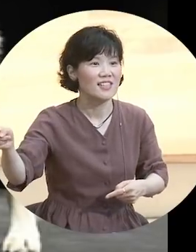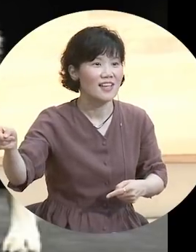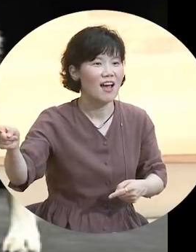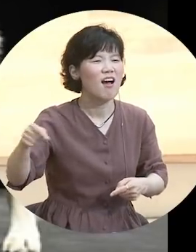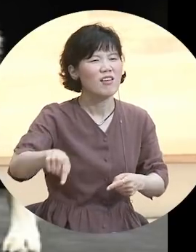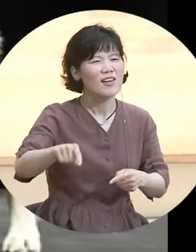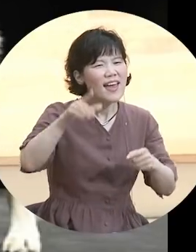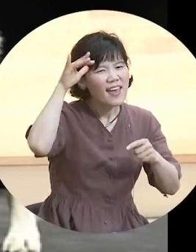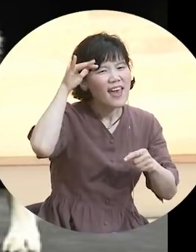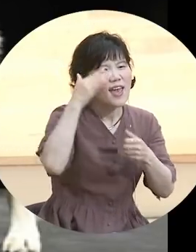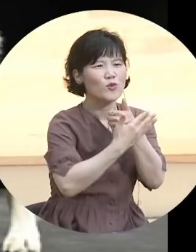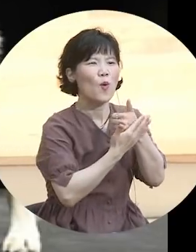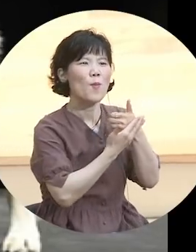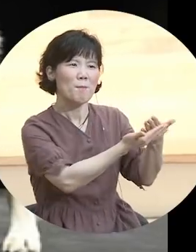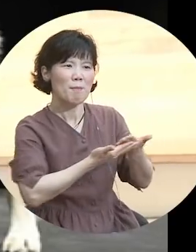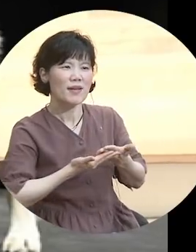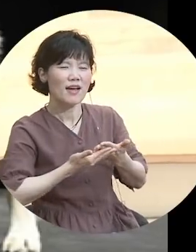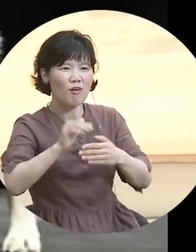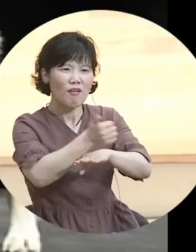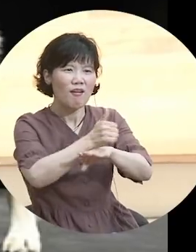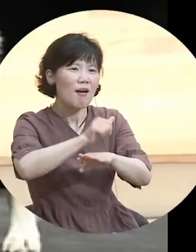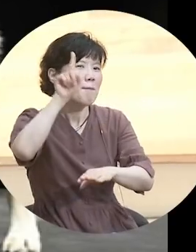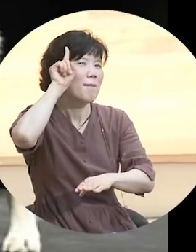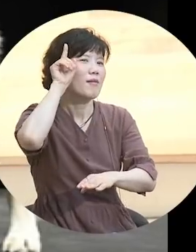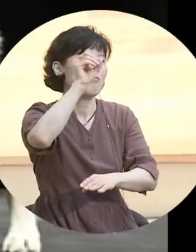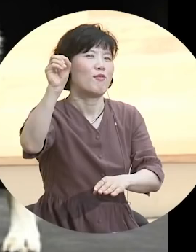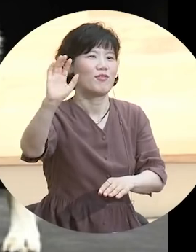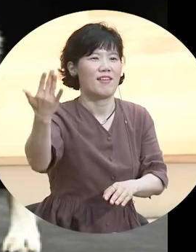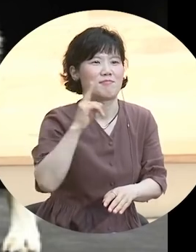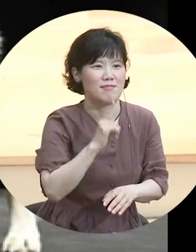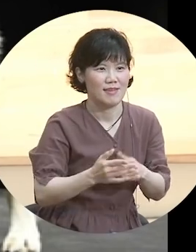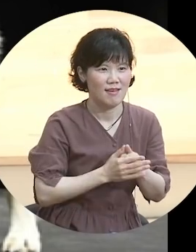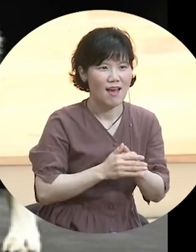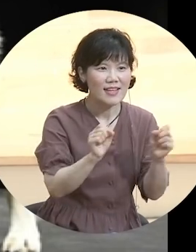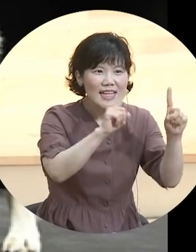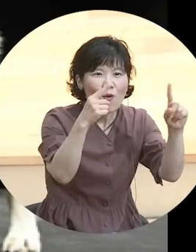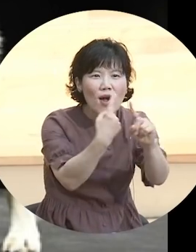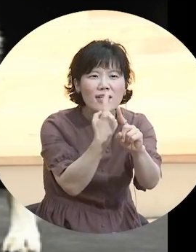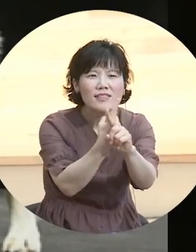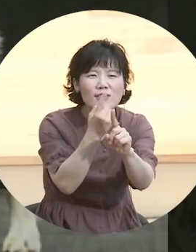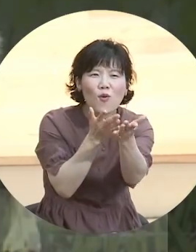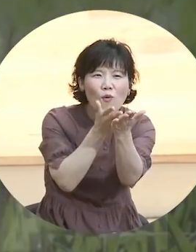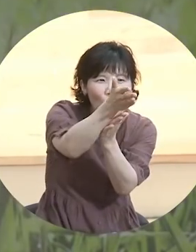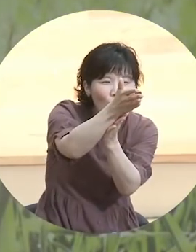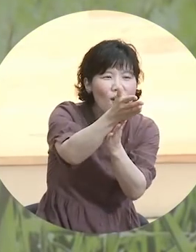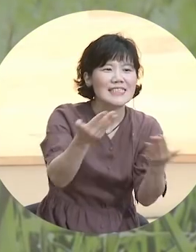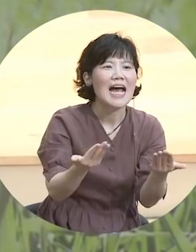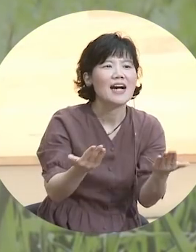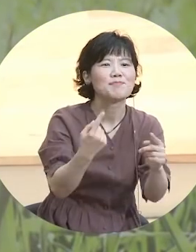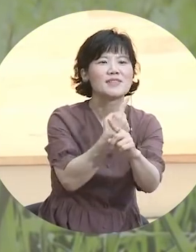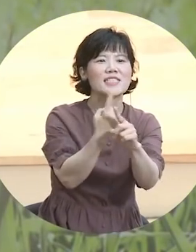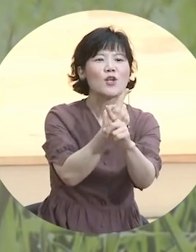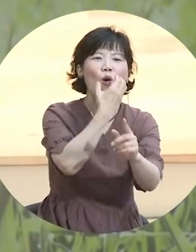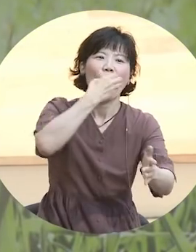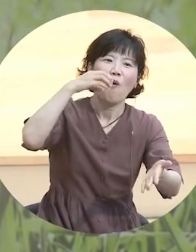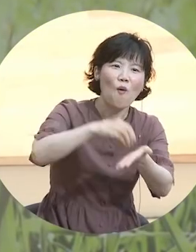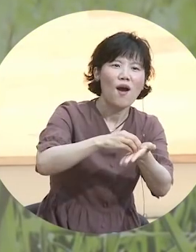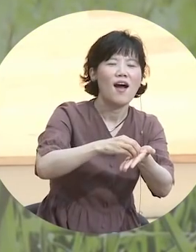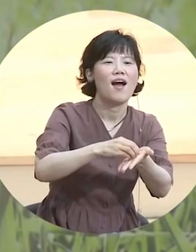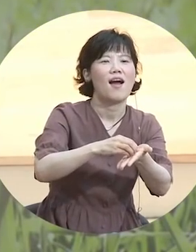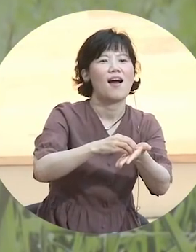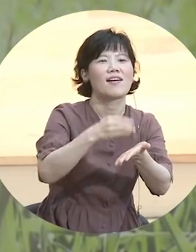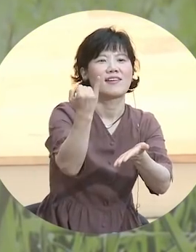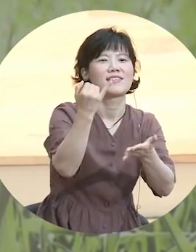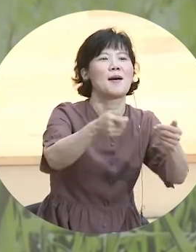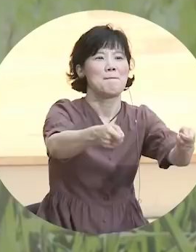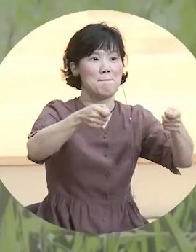인도견의 도움을 받아가지고 출석을 100% 한 거예요. 재활치료의 한 분야인 작업치료학 학위를 이 주인이